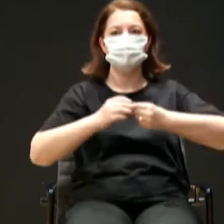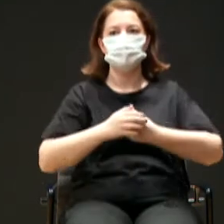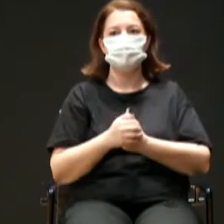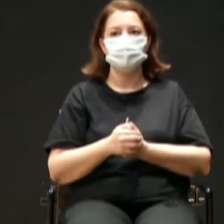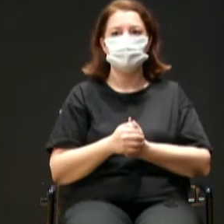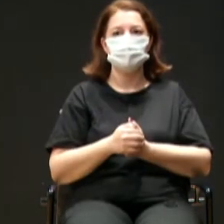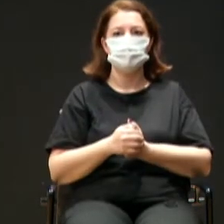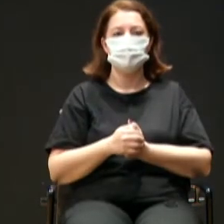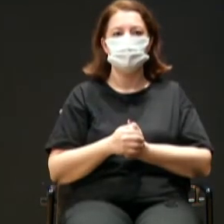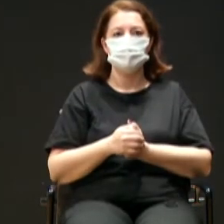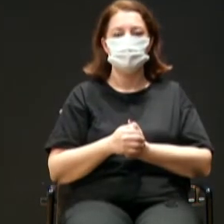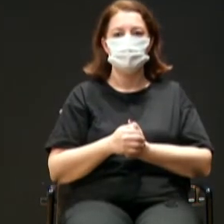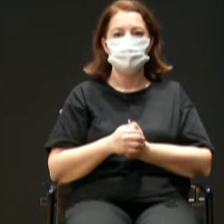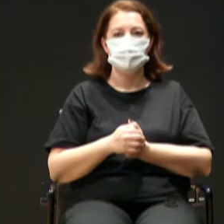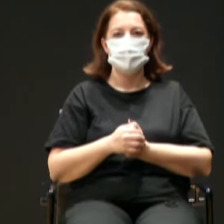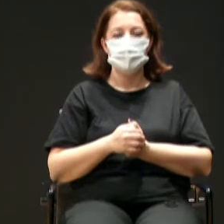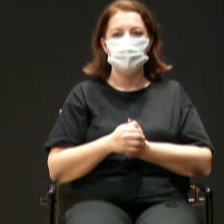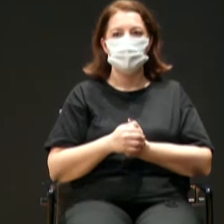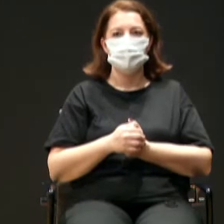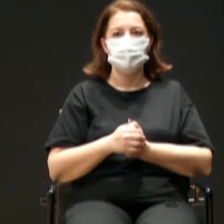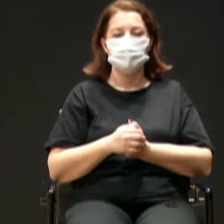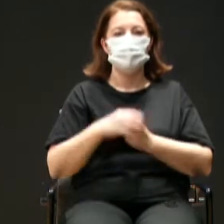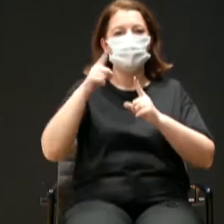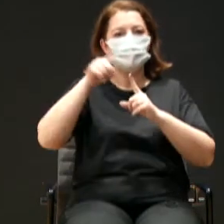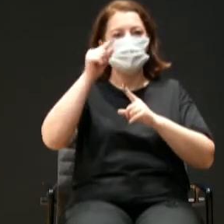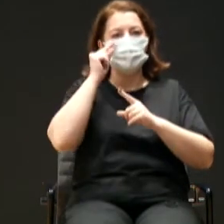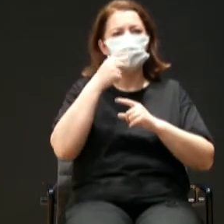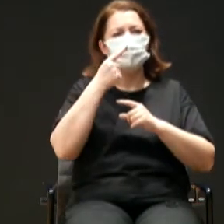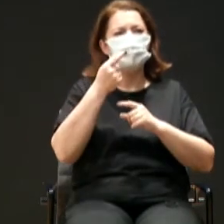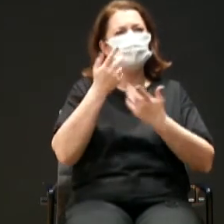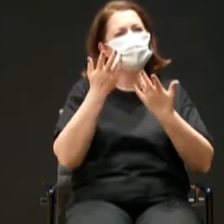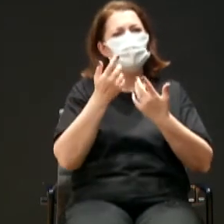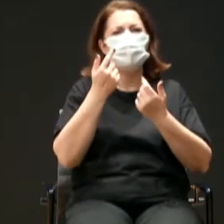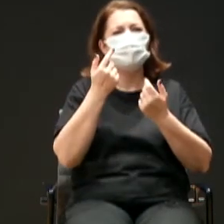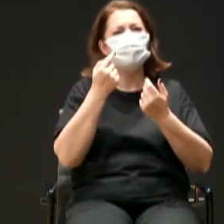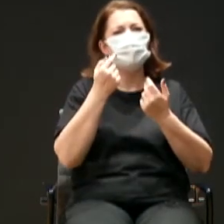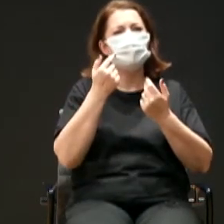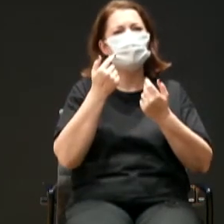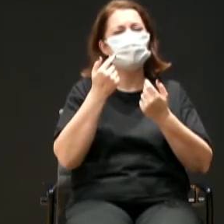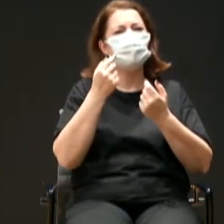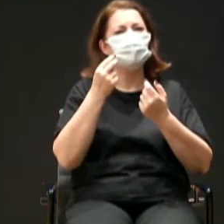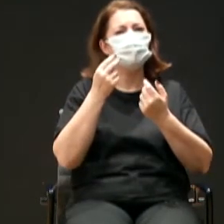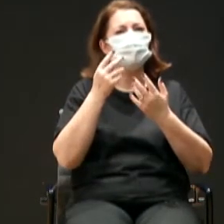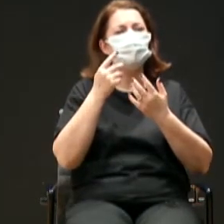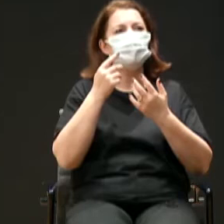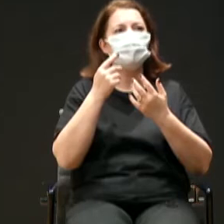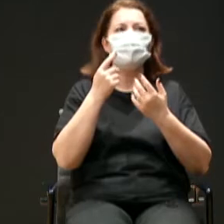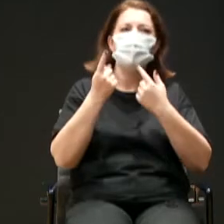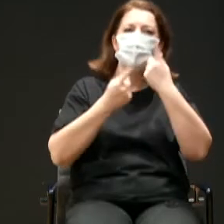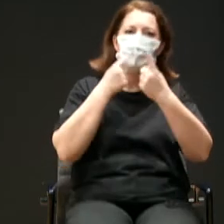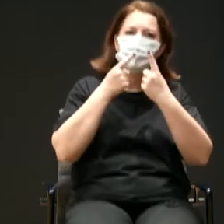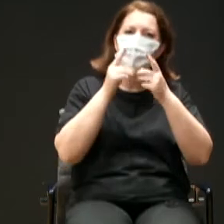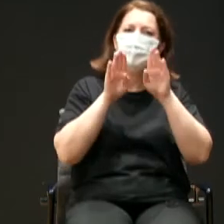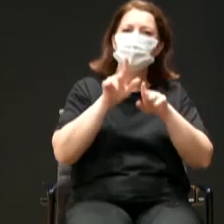Evet. Tuncay Bey'in söylediklerine şu anlamda katılıyorum. Evet, biraz küllendirilmesi gereken konular var ama unutmamak üzere. Çünkü